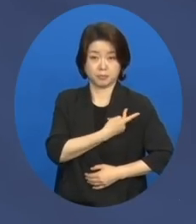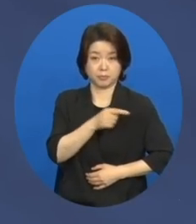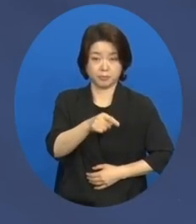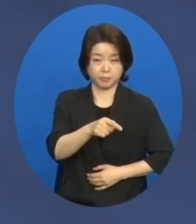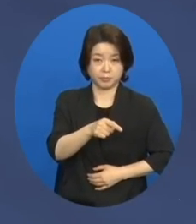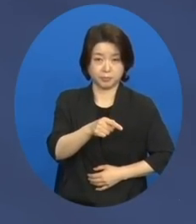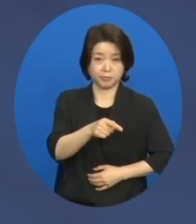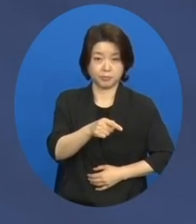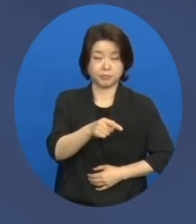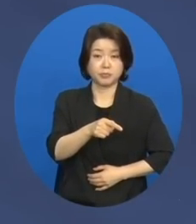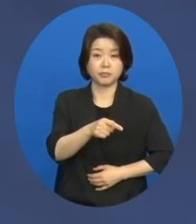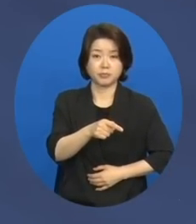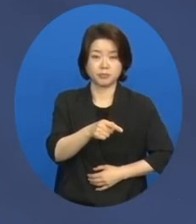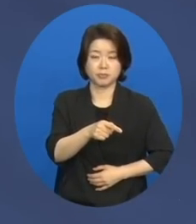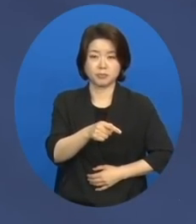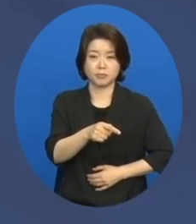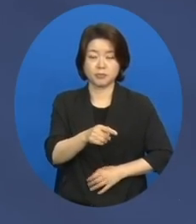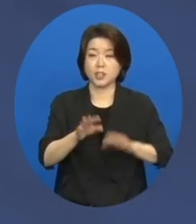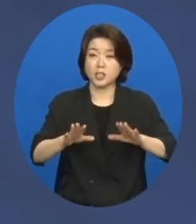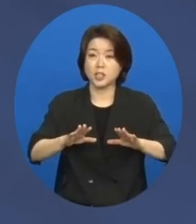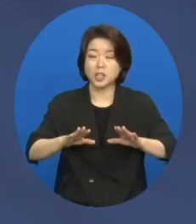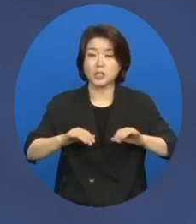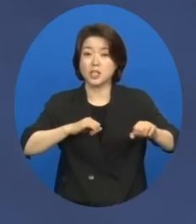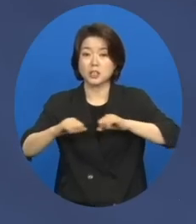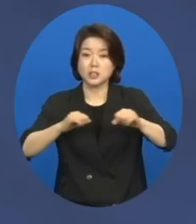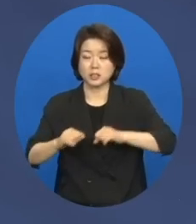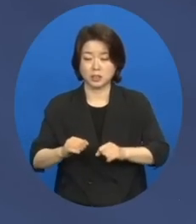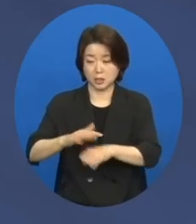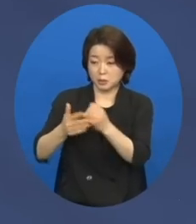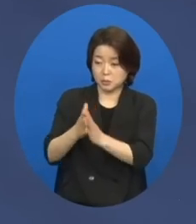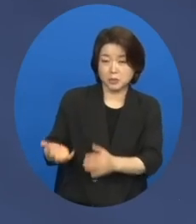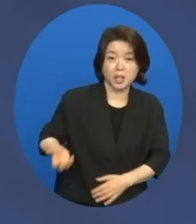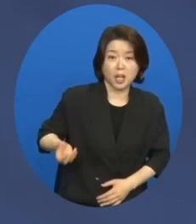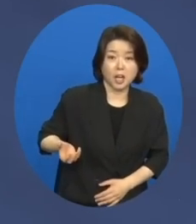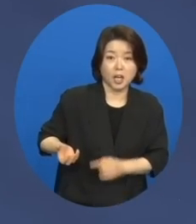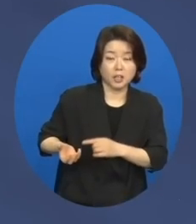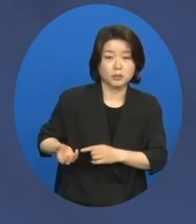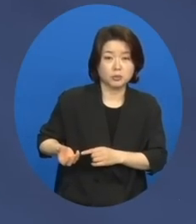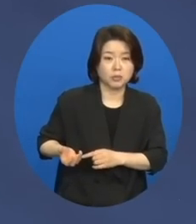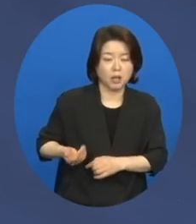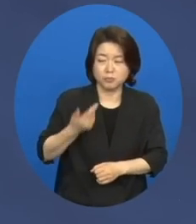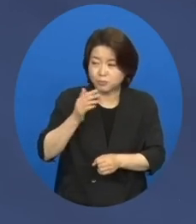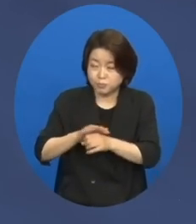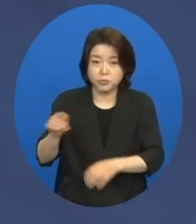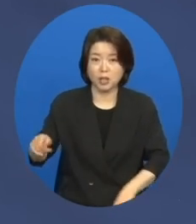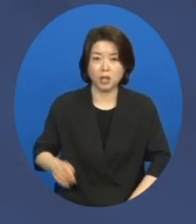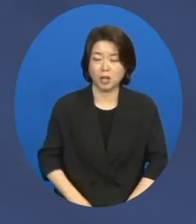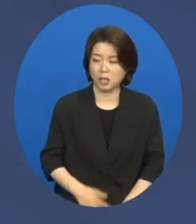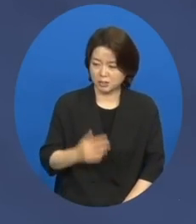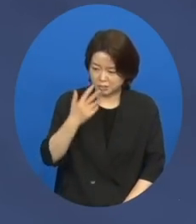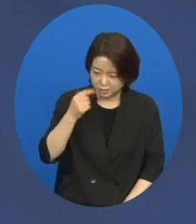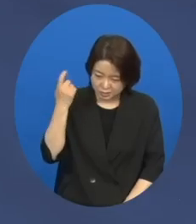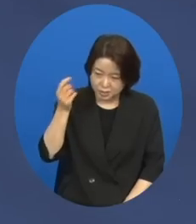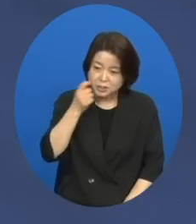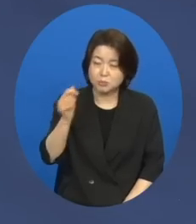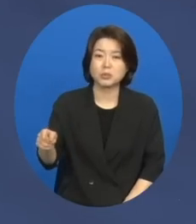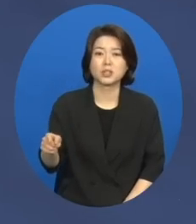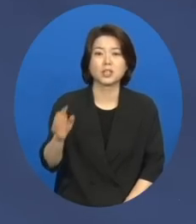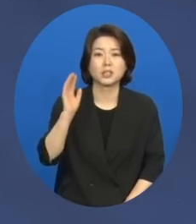이단에 지금 현역으로 뛰는 성경을 들먹거리면서 어처구니 없어 유치해서 들을 수가 없는